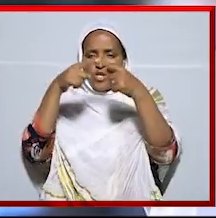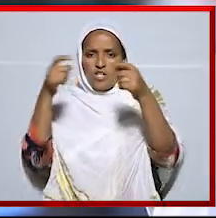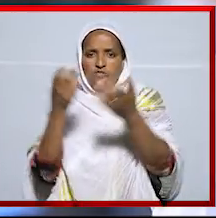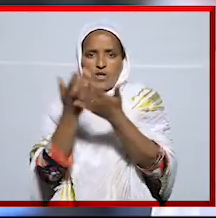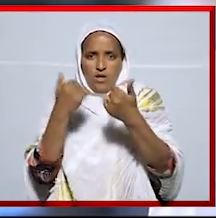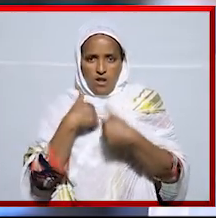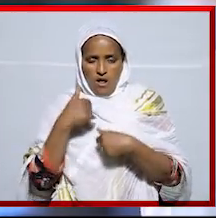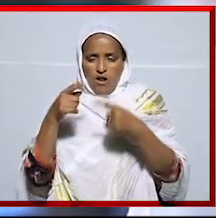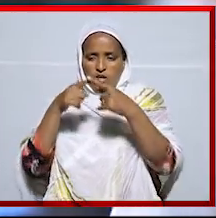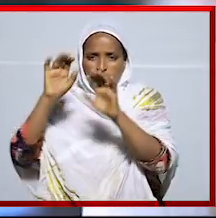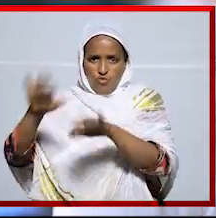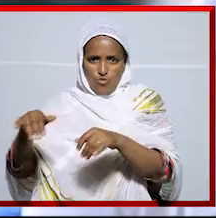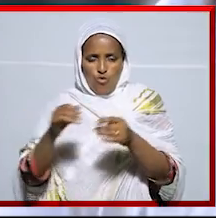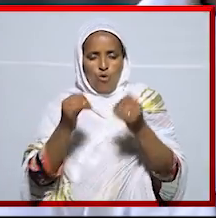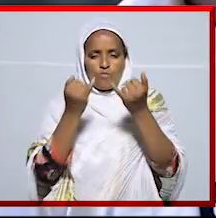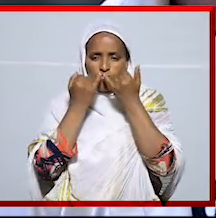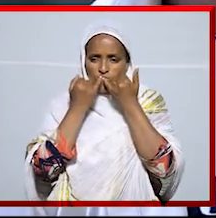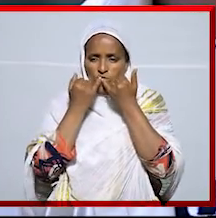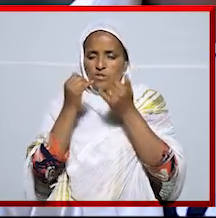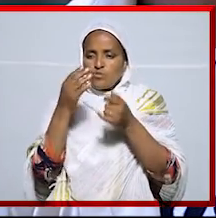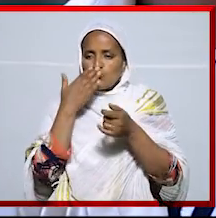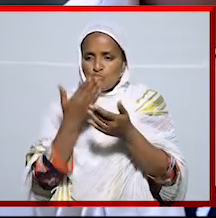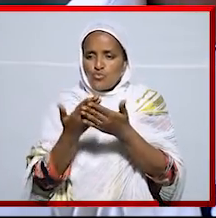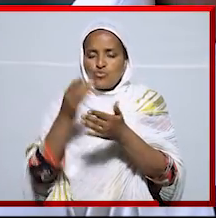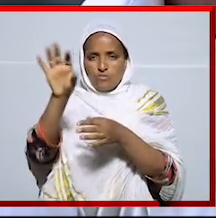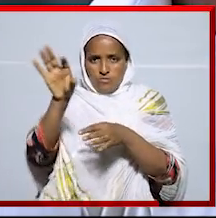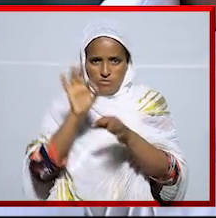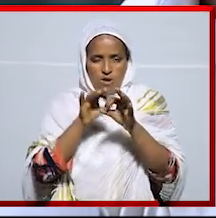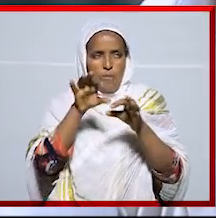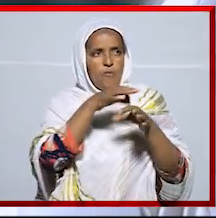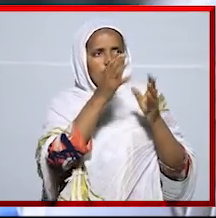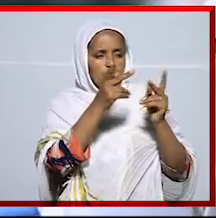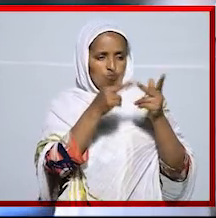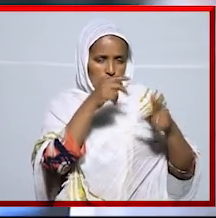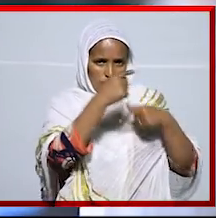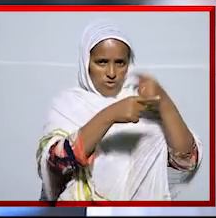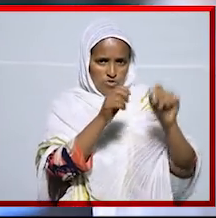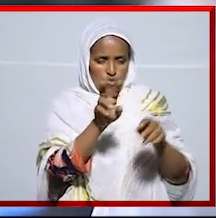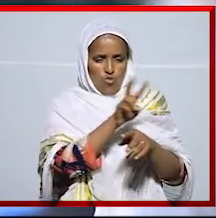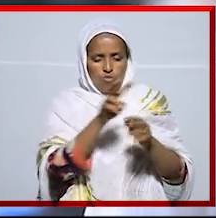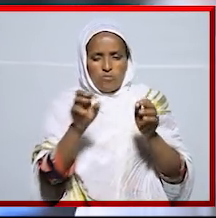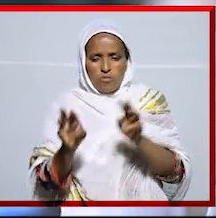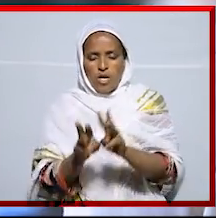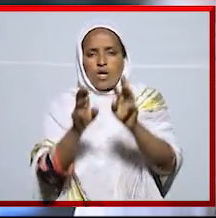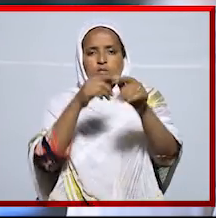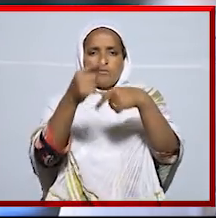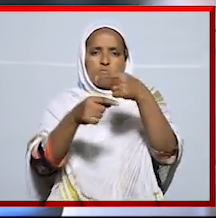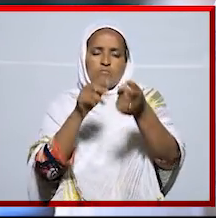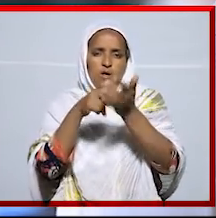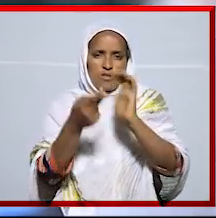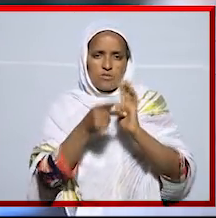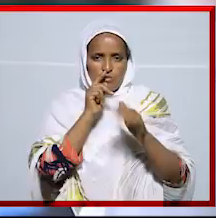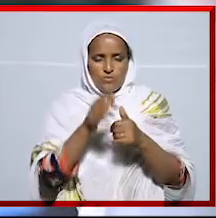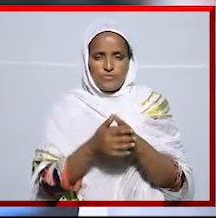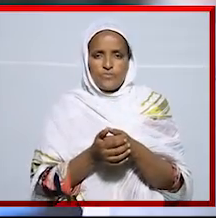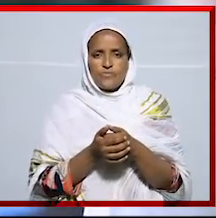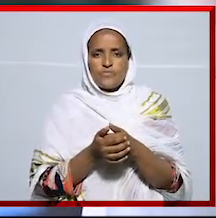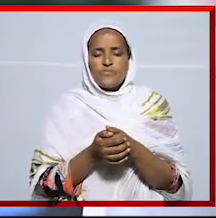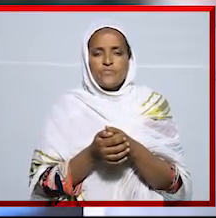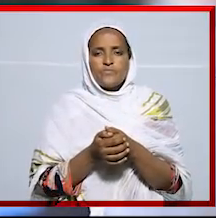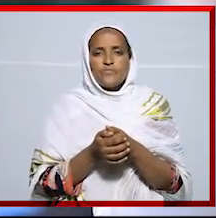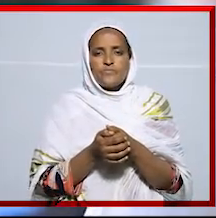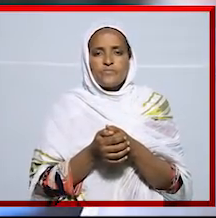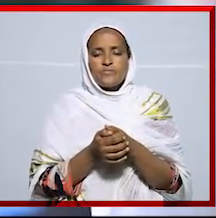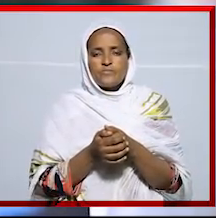ሰው ዓለማዊነቱ ወጥቶ ቶታሊ ወደ መንፈሳዊ ህይወት ውስጥ ቢገባ ሁሉን ነገር ለእግዚአብሔር ሰጥቶ ነው የሚገባው ብዬ ነው